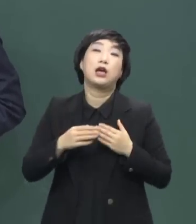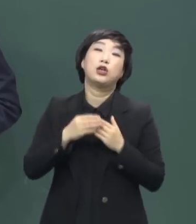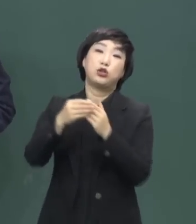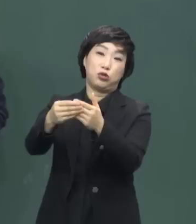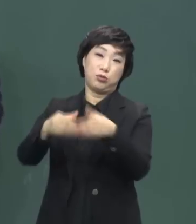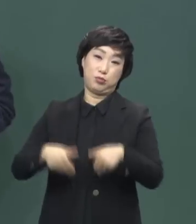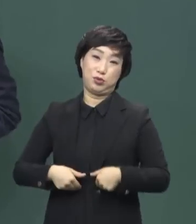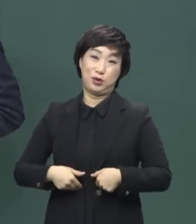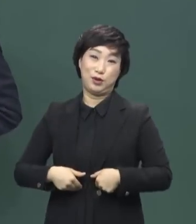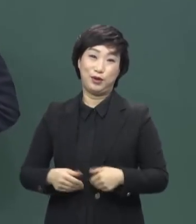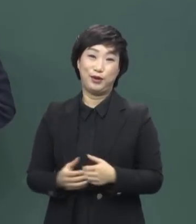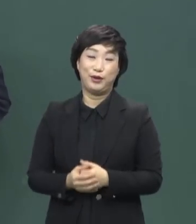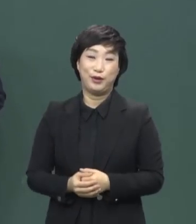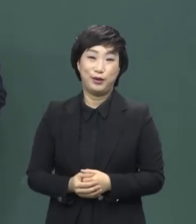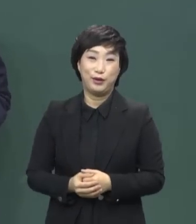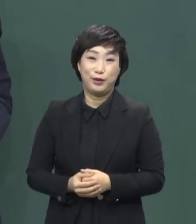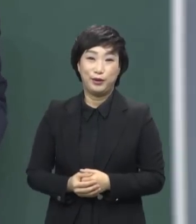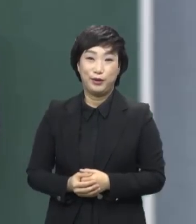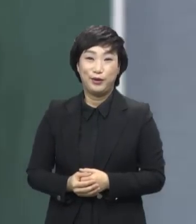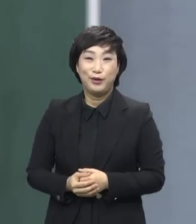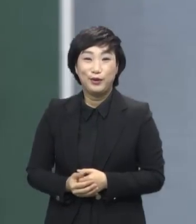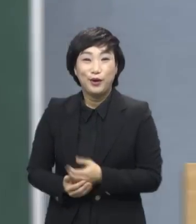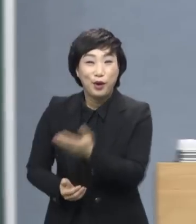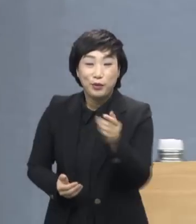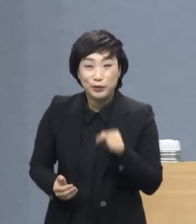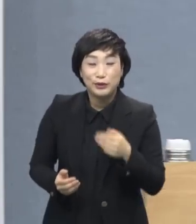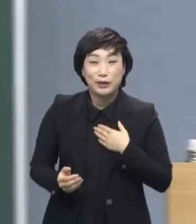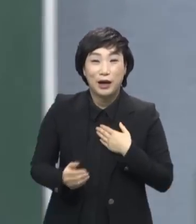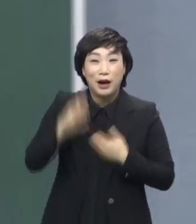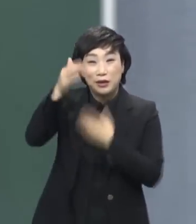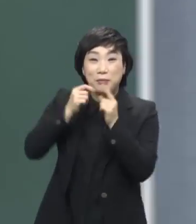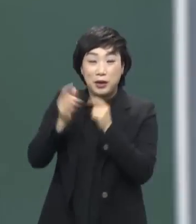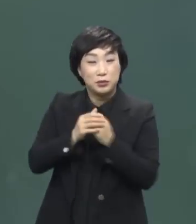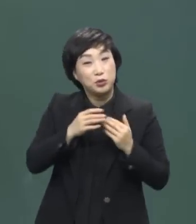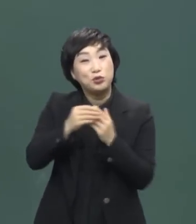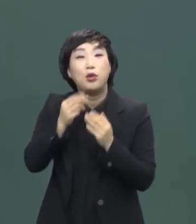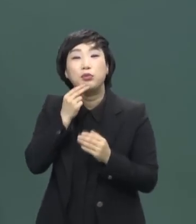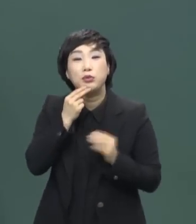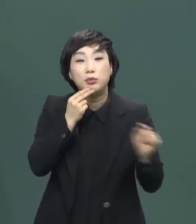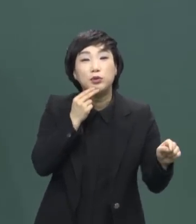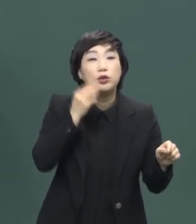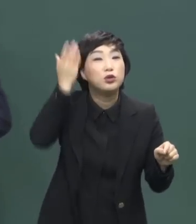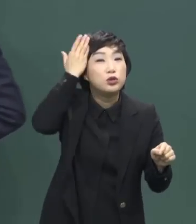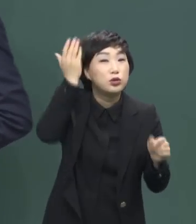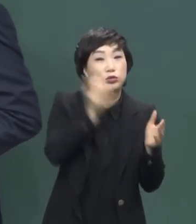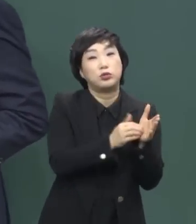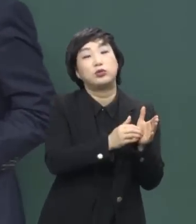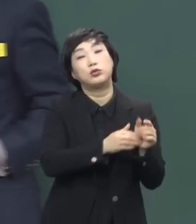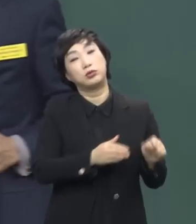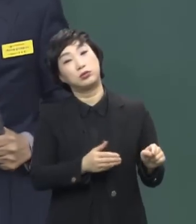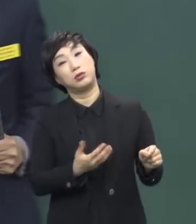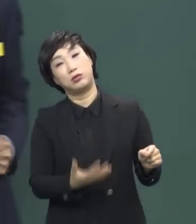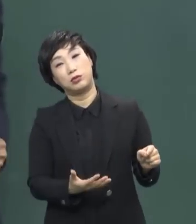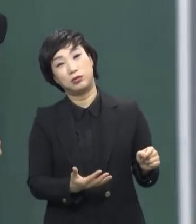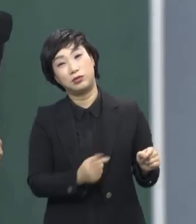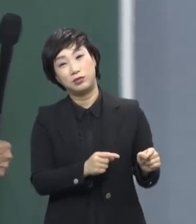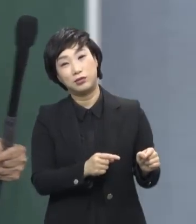가야 되는데 아멘. 이끌고 가지 못하면 여기 머무르고 말은 어떻게